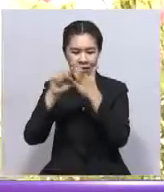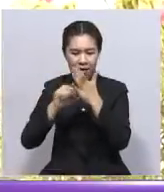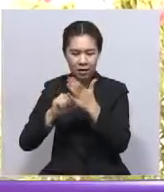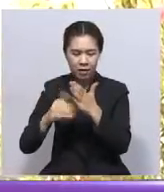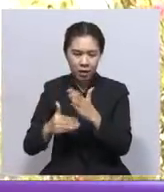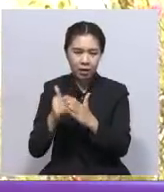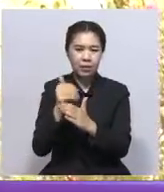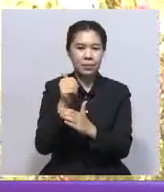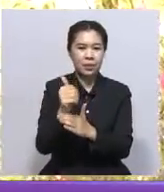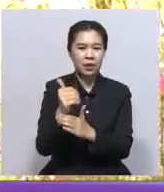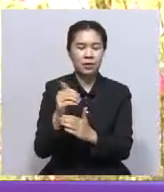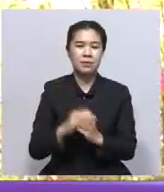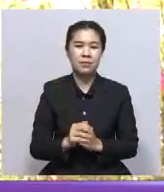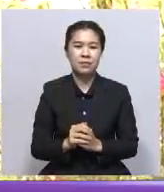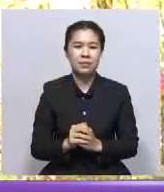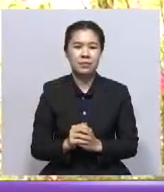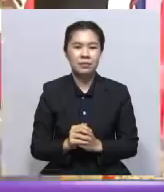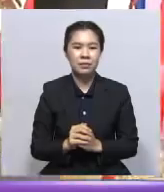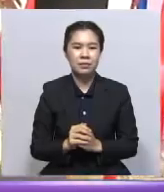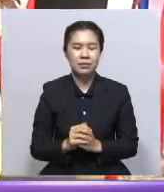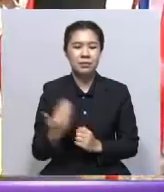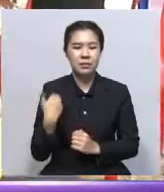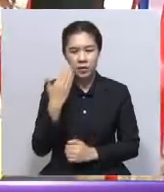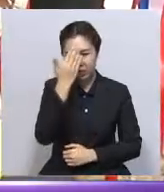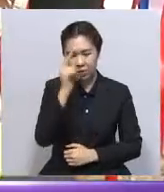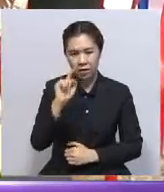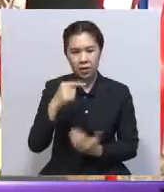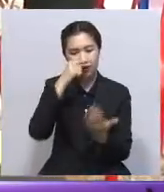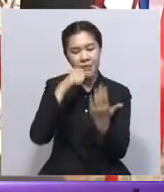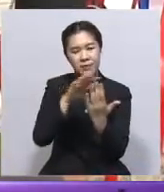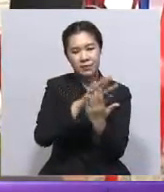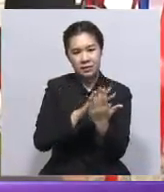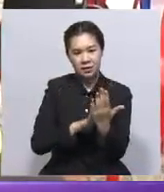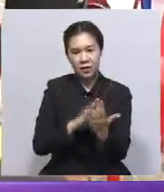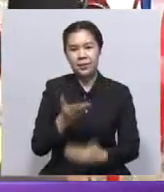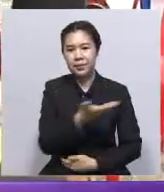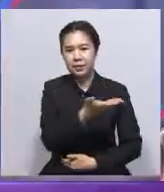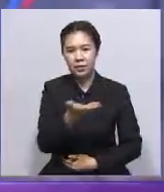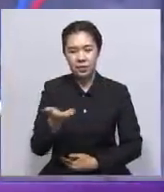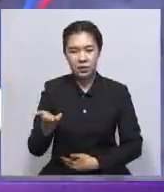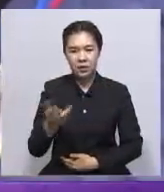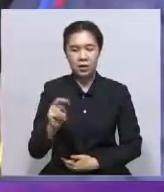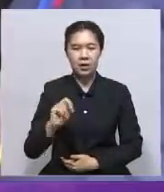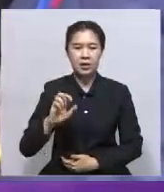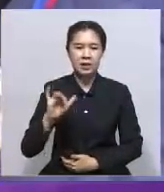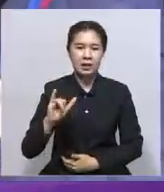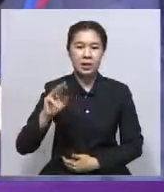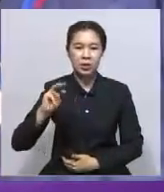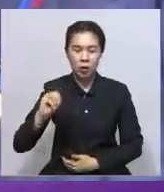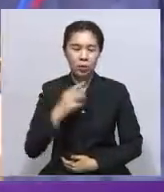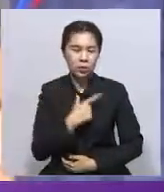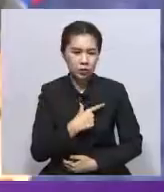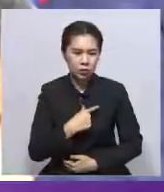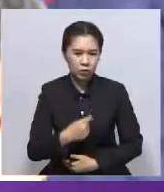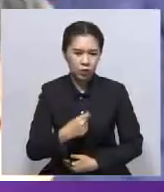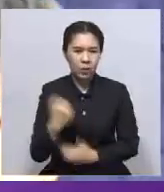ยมยั่งยืนตรงกันข้ามกับประชานิยมเนื่องจากไทยคือประเทศและคนไทยทุกคนนิยมคือสิ่งที่คนไทยนิยมชื่นชอบ